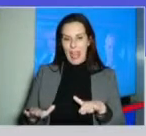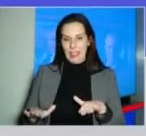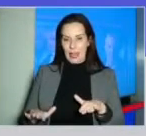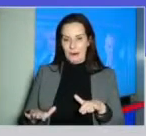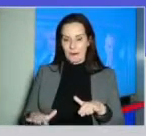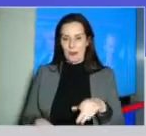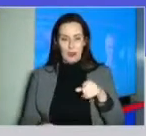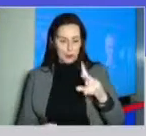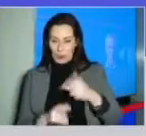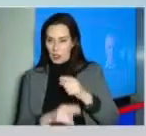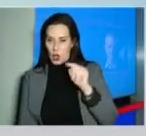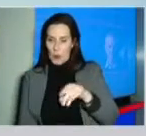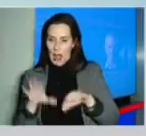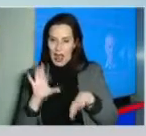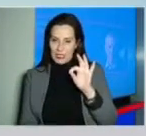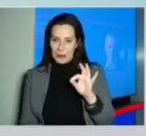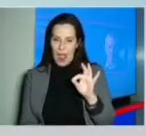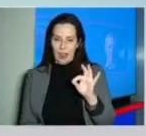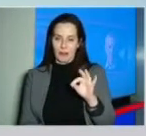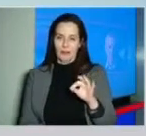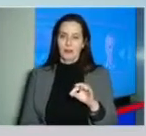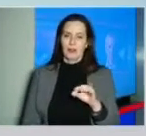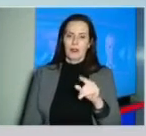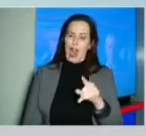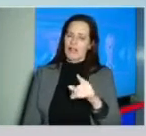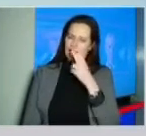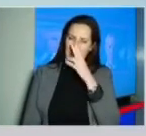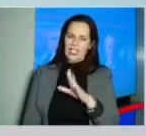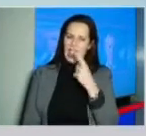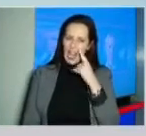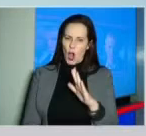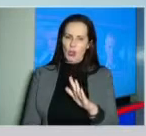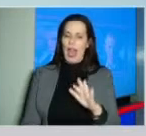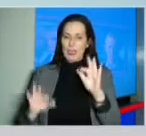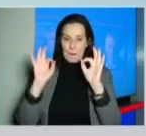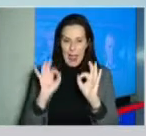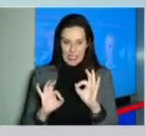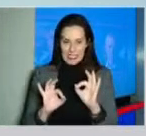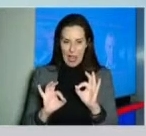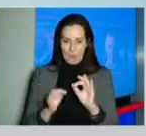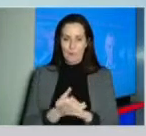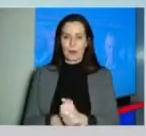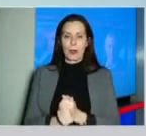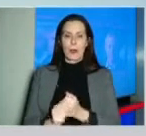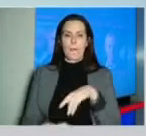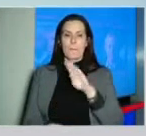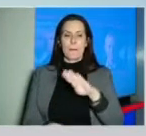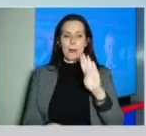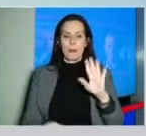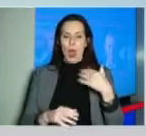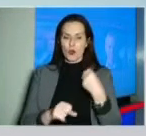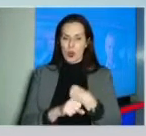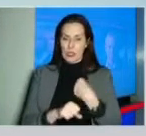כאלה שבדרך כלל לא באו להצביע, יצביעו. אבל בוא תנסה לראות, הרי בעצם נתניהו, מה שהוא